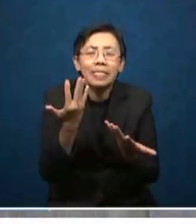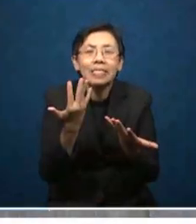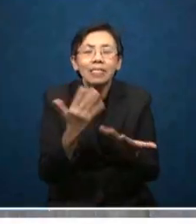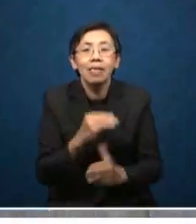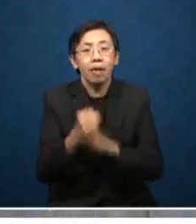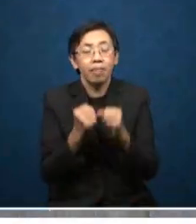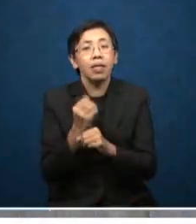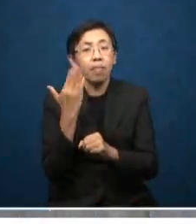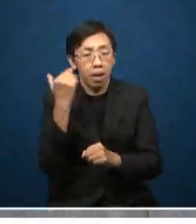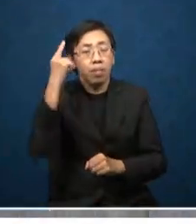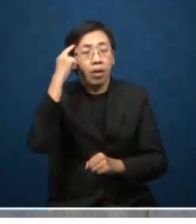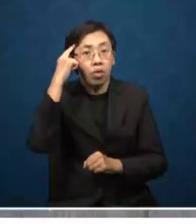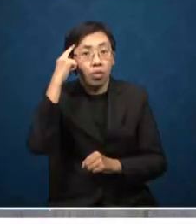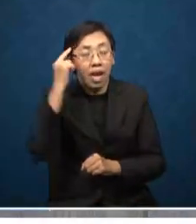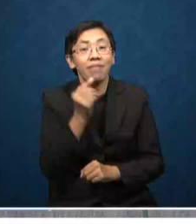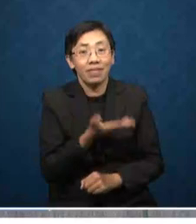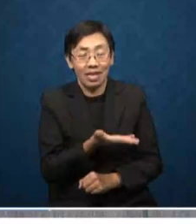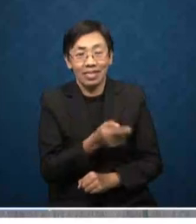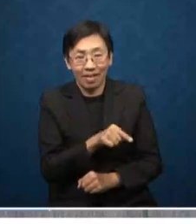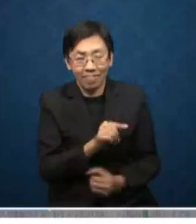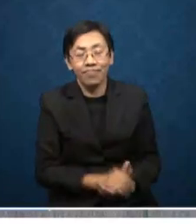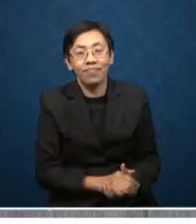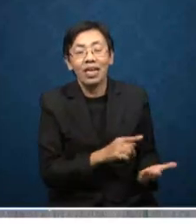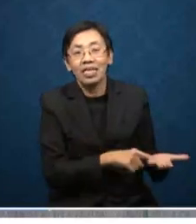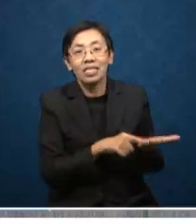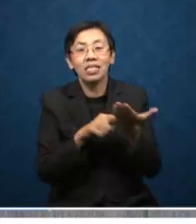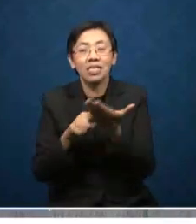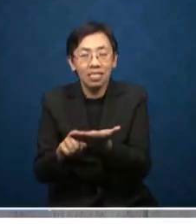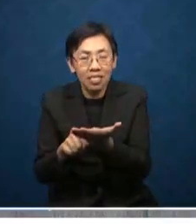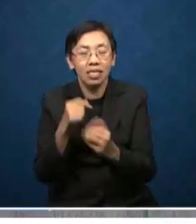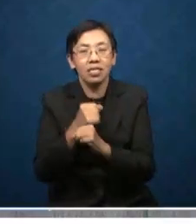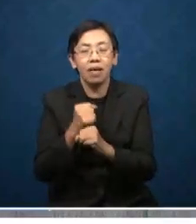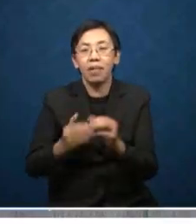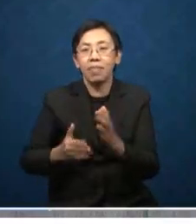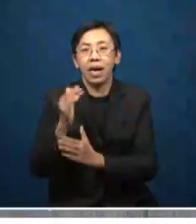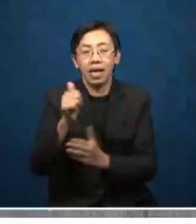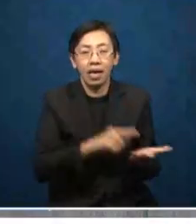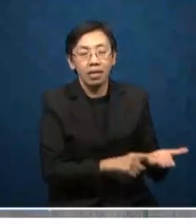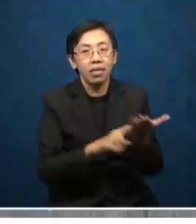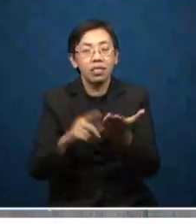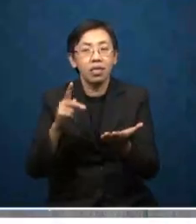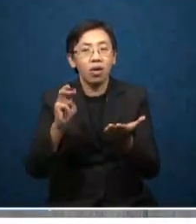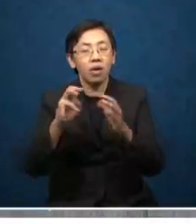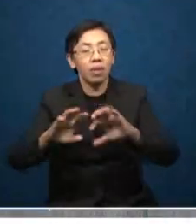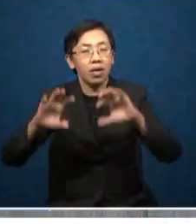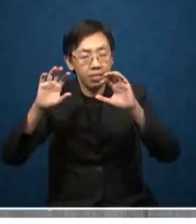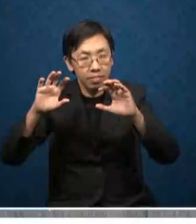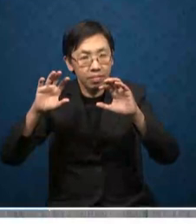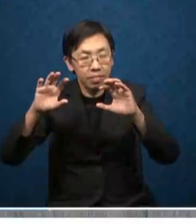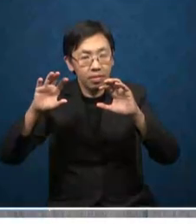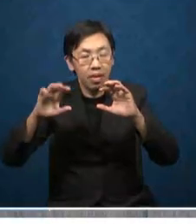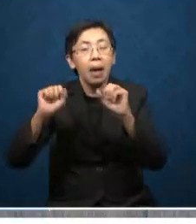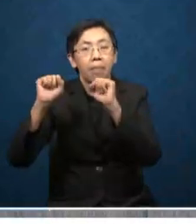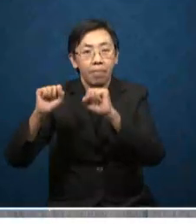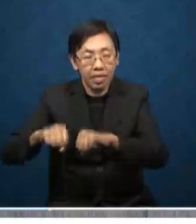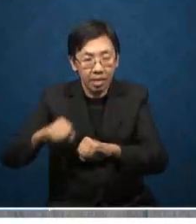ก็ได้ทราบว่าท่านได้สามารถผลักดันเรื่องนี้จนสำเร็จเข้าสู่คณะรัฐมนตรีและคณะรัฐมนตรีมี